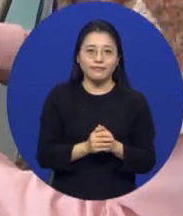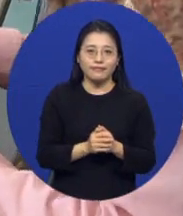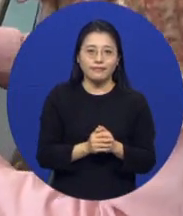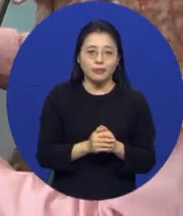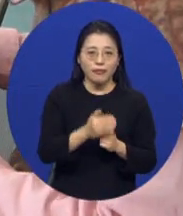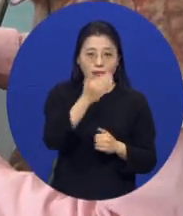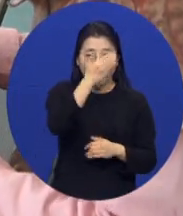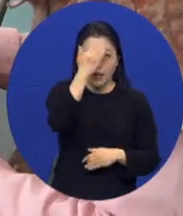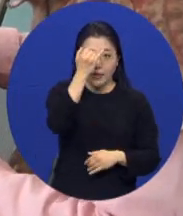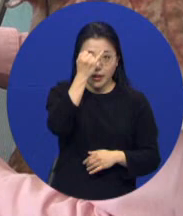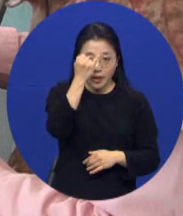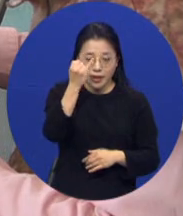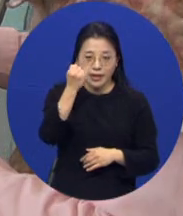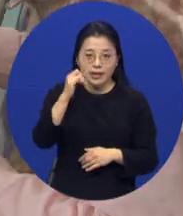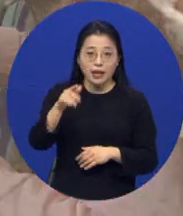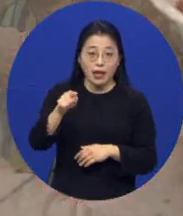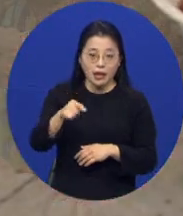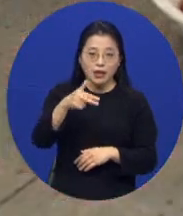할머니들은